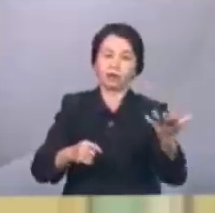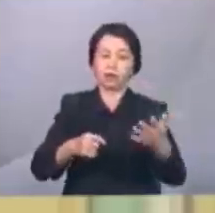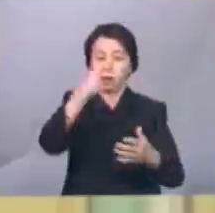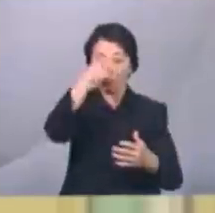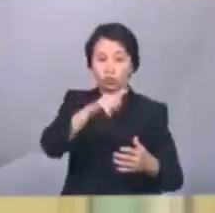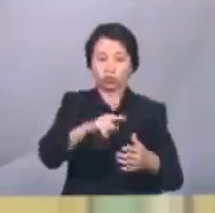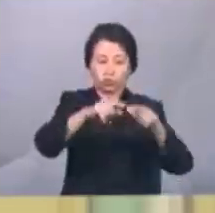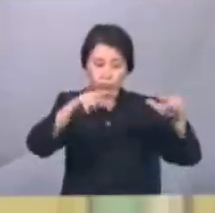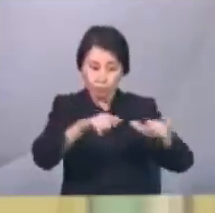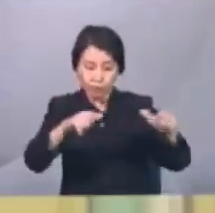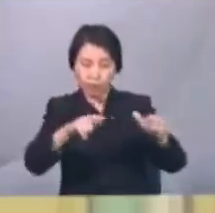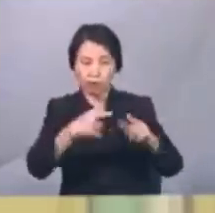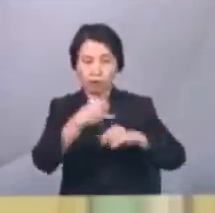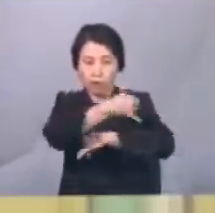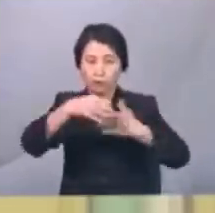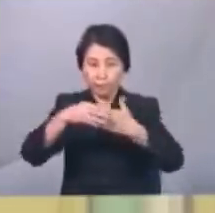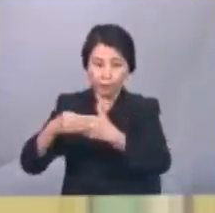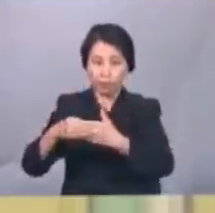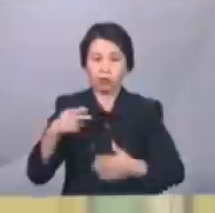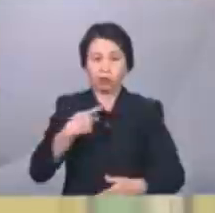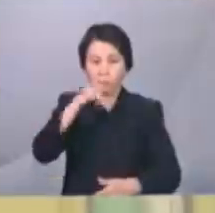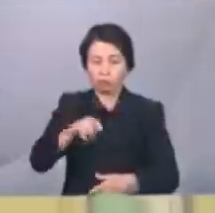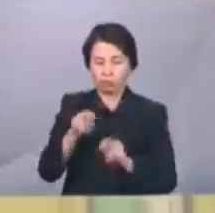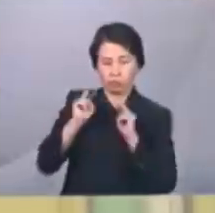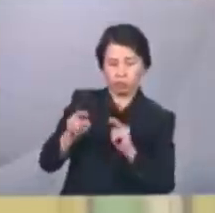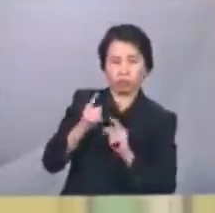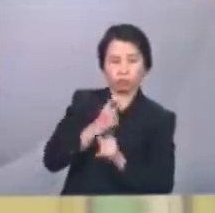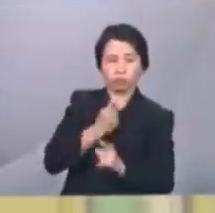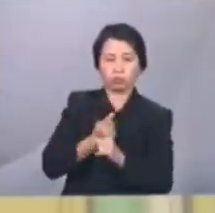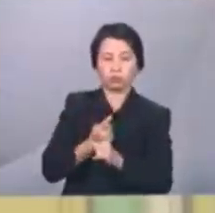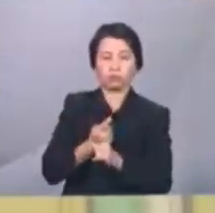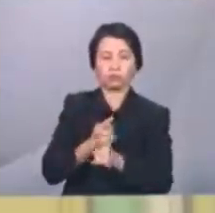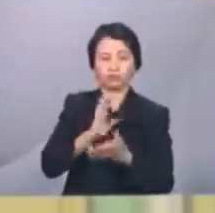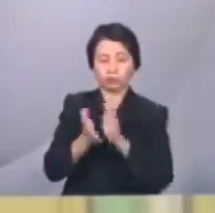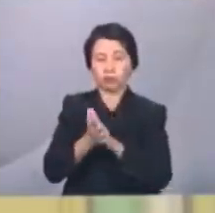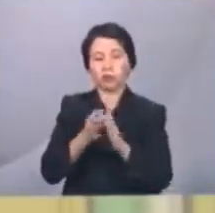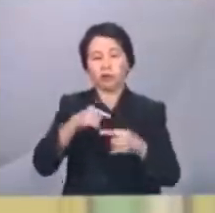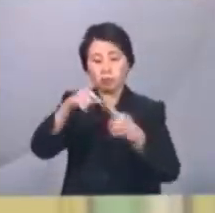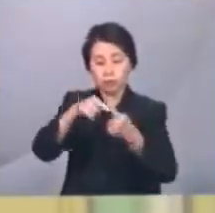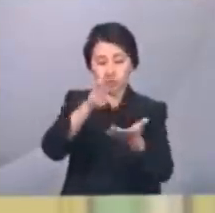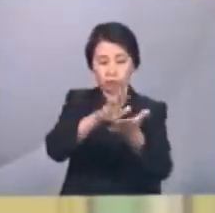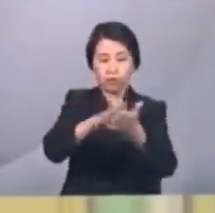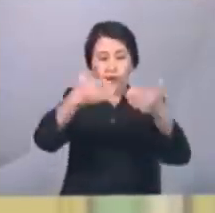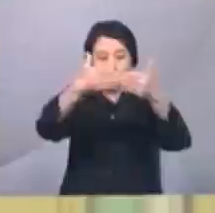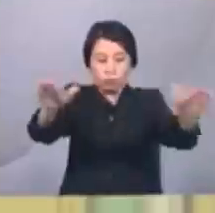untuk pelaksanaan garis panduan ini kita perlu penelitian. Jadi bila sekolah dibuka kelak,